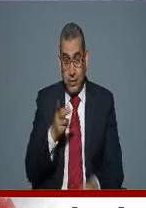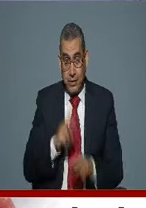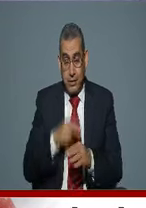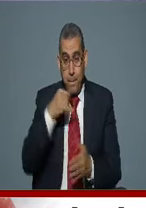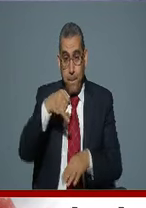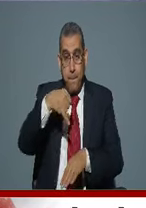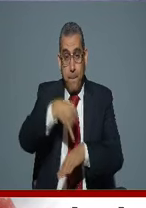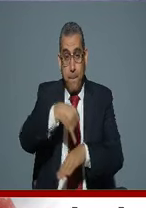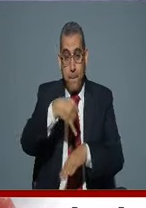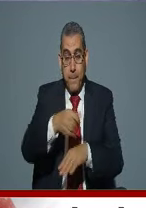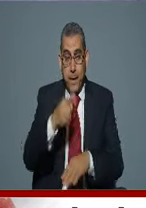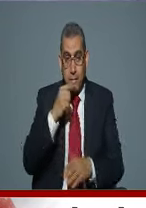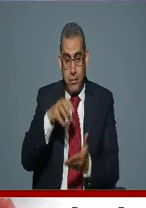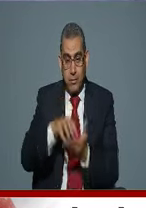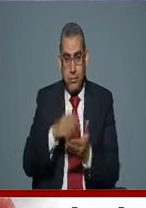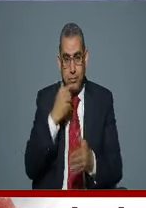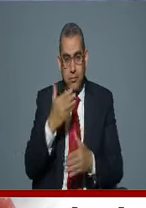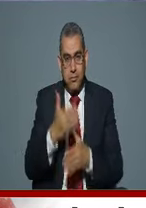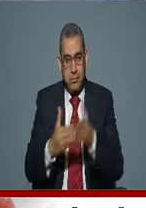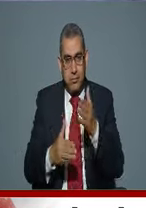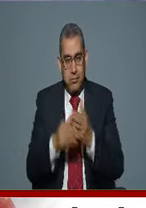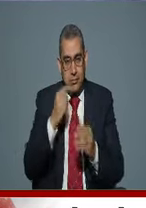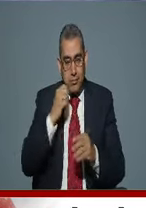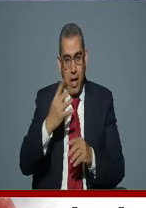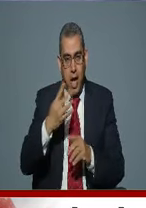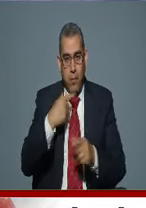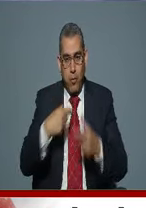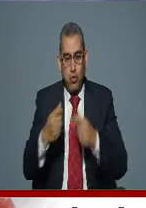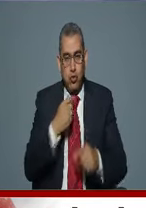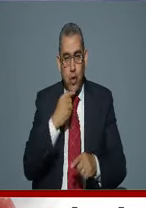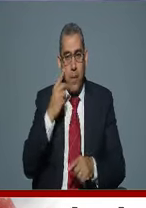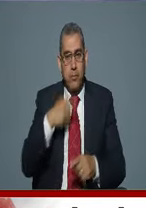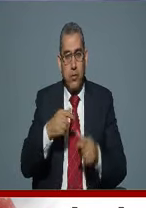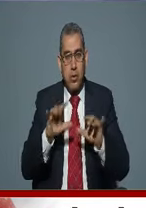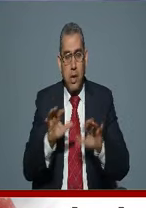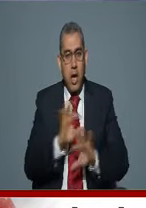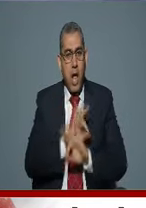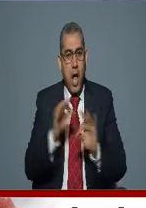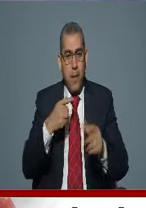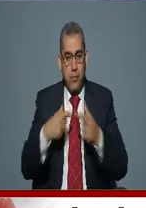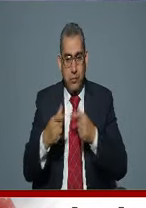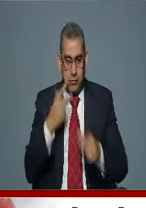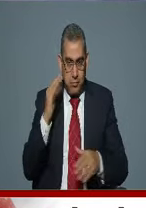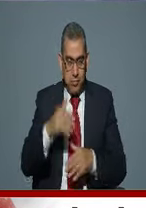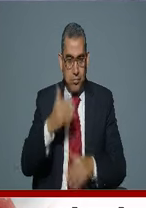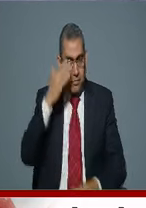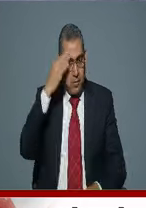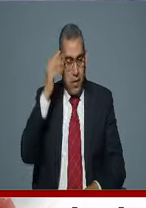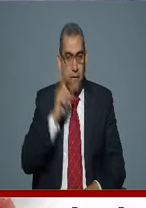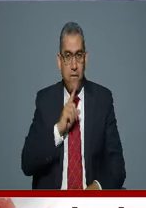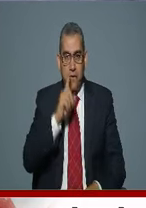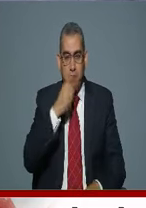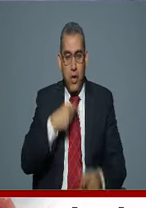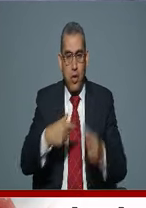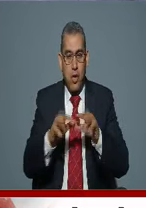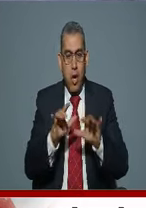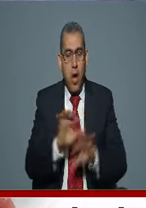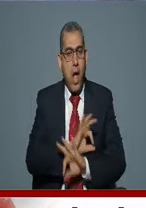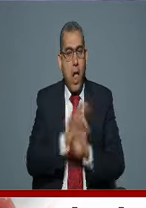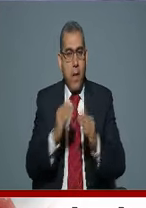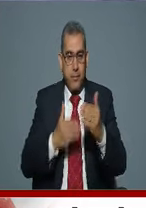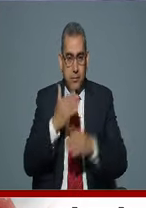التي تعد من مدن الجيل الرابع، هذه المدينة هي أول المدن الذكية والتكنولوجية تم